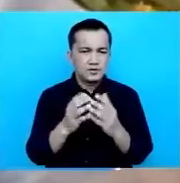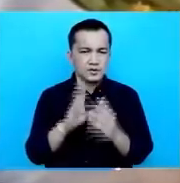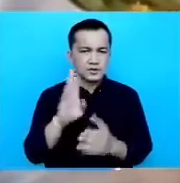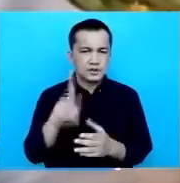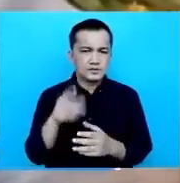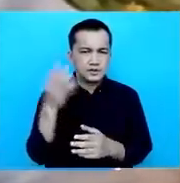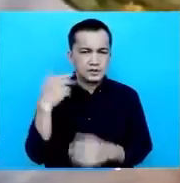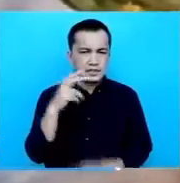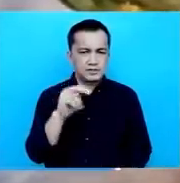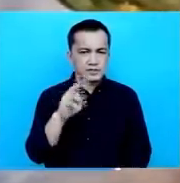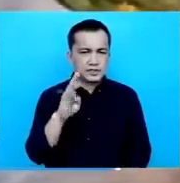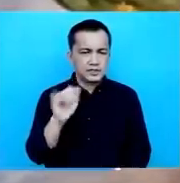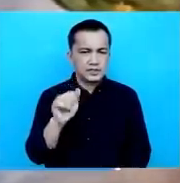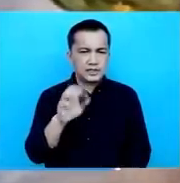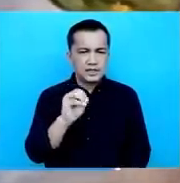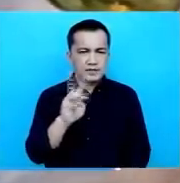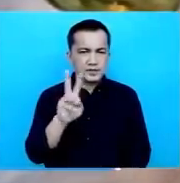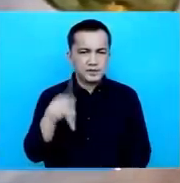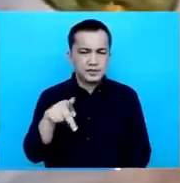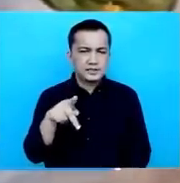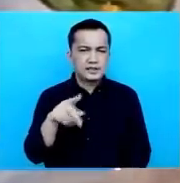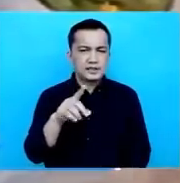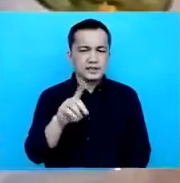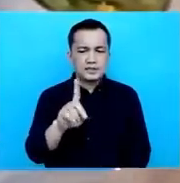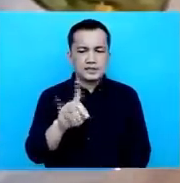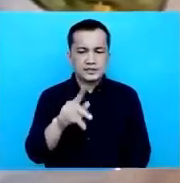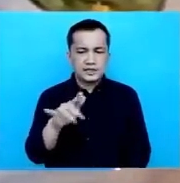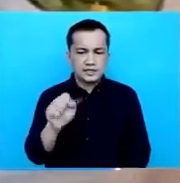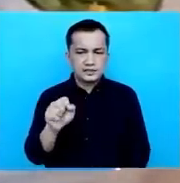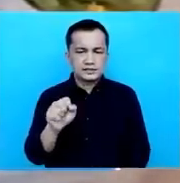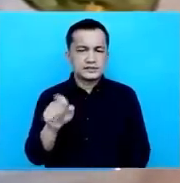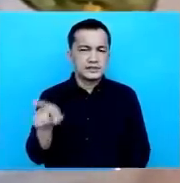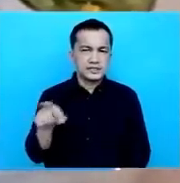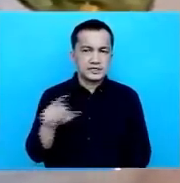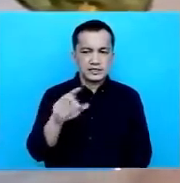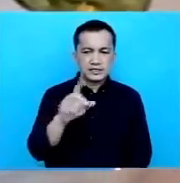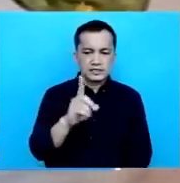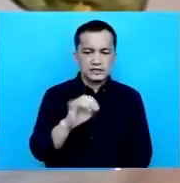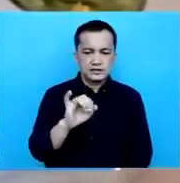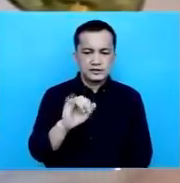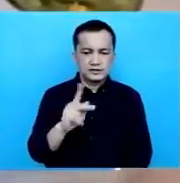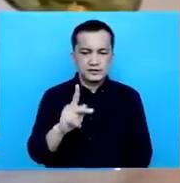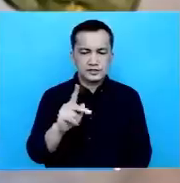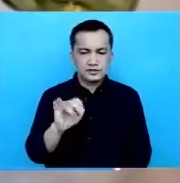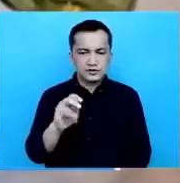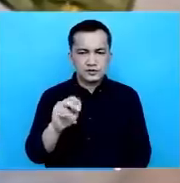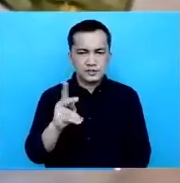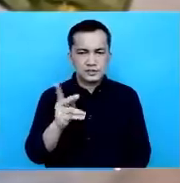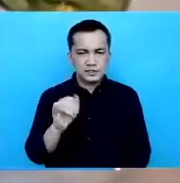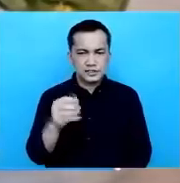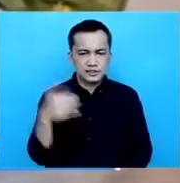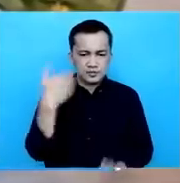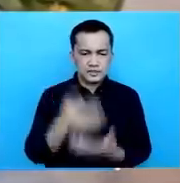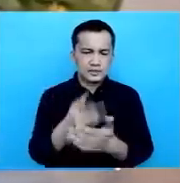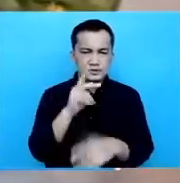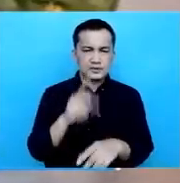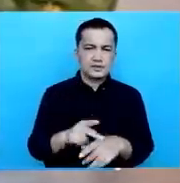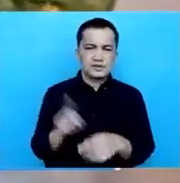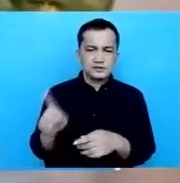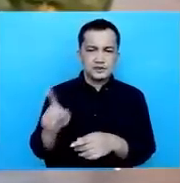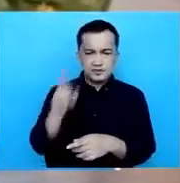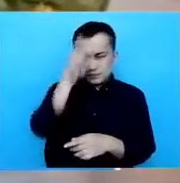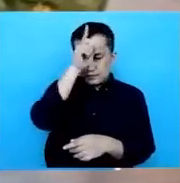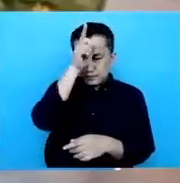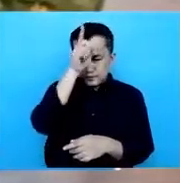dating NBA MVP at Dallas Mavericks legend na si Dirk Nowitzki, nasa bansa na rin. Ang German icon ang magsasagawa